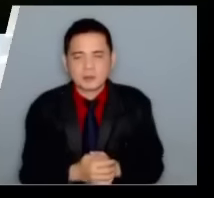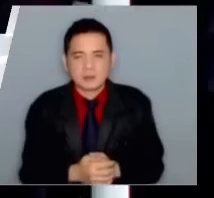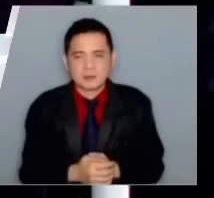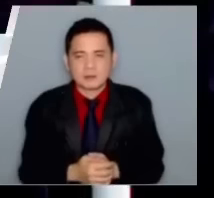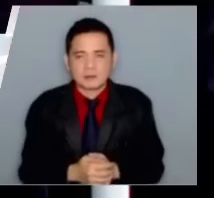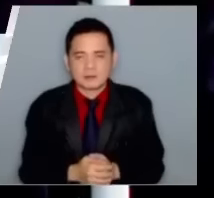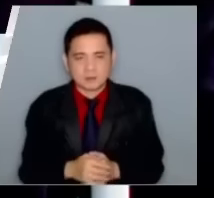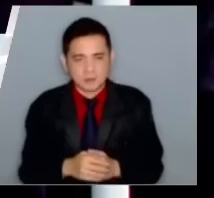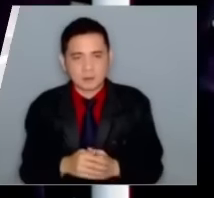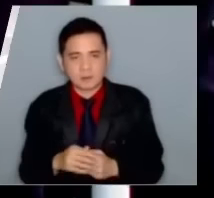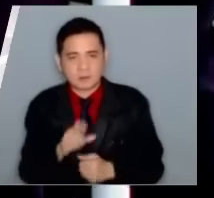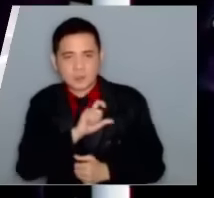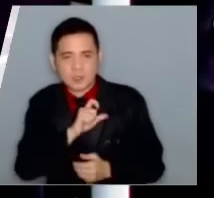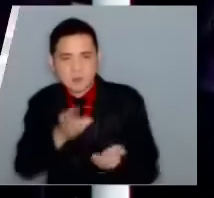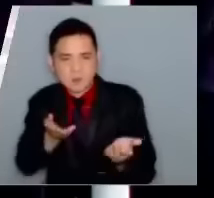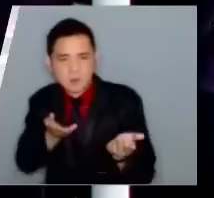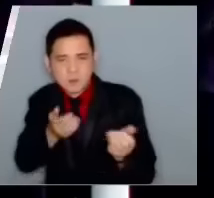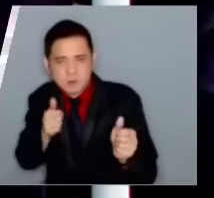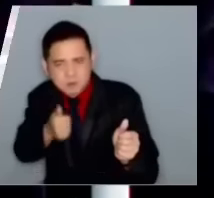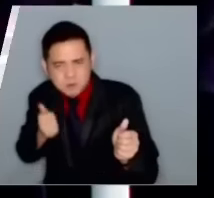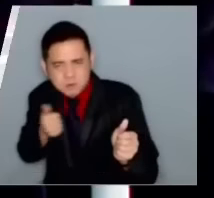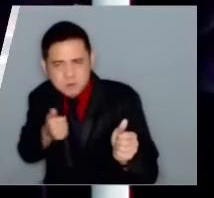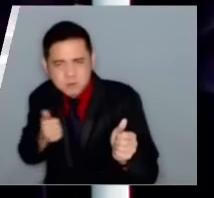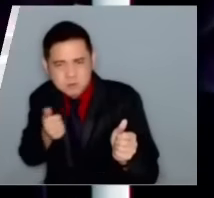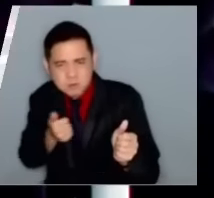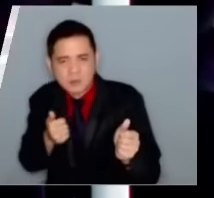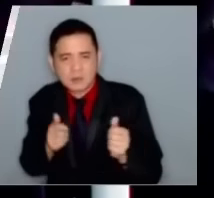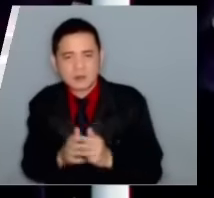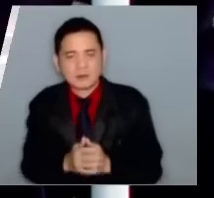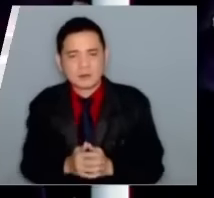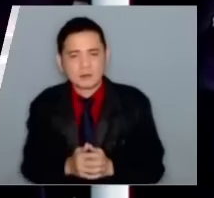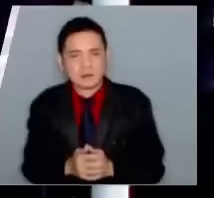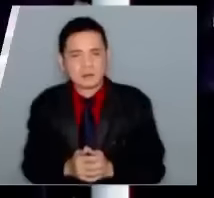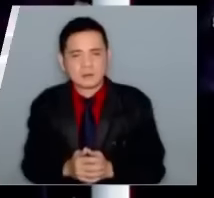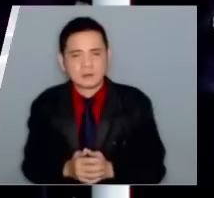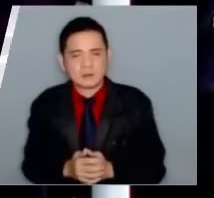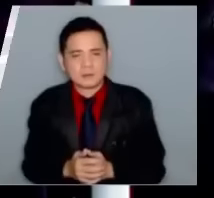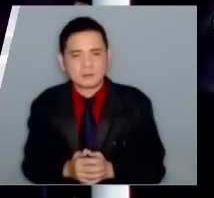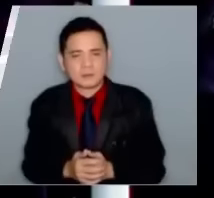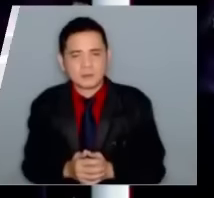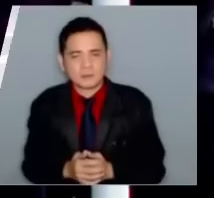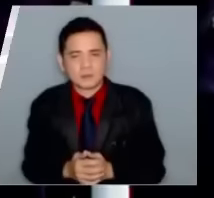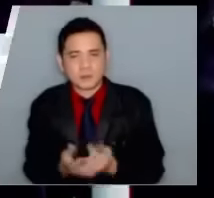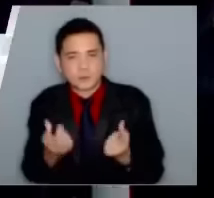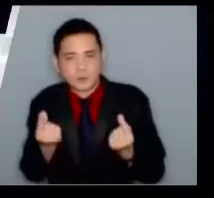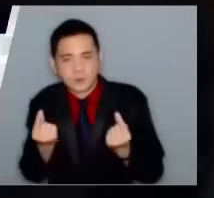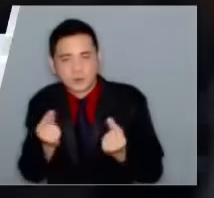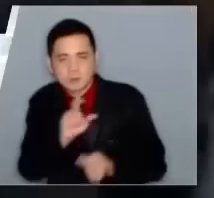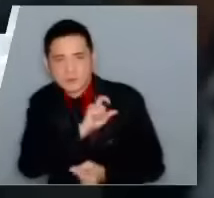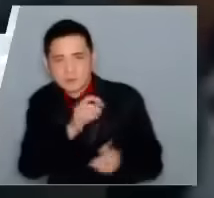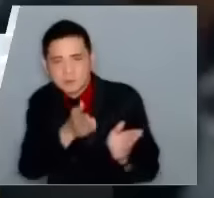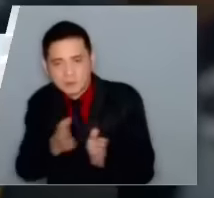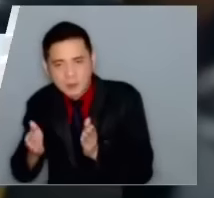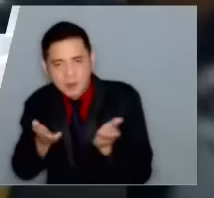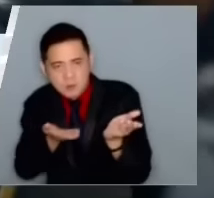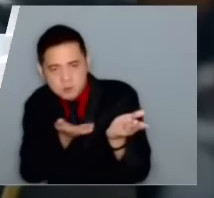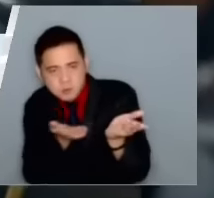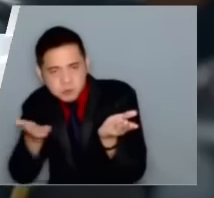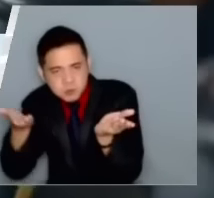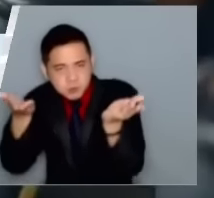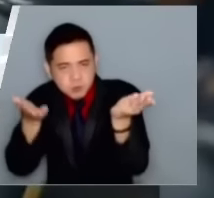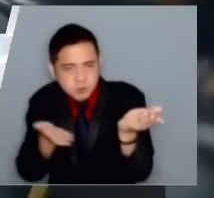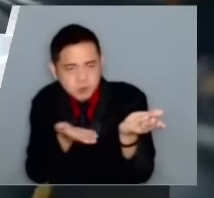That's why we immediately conduct the operation. Yun, nahuli namin sila. Huli ang kapitan ng barko